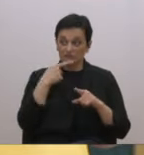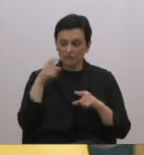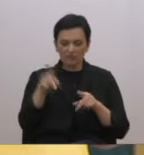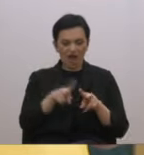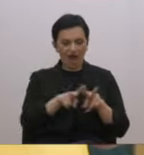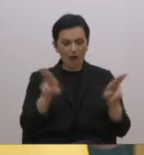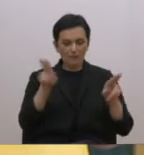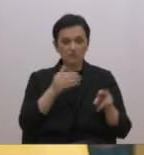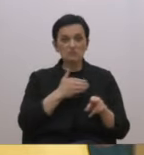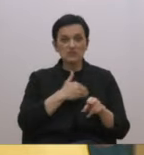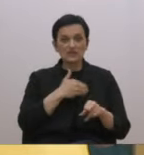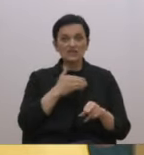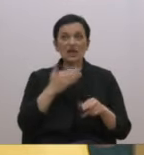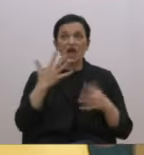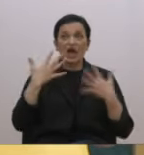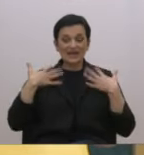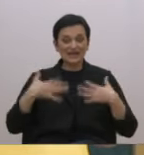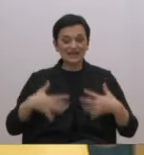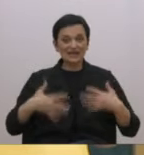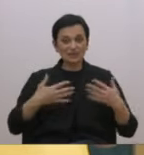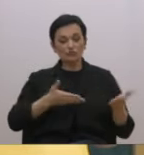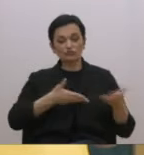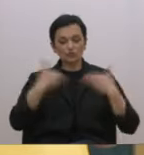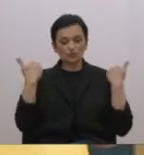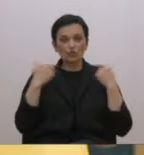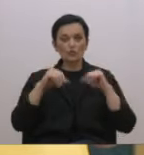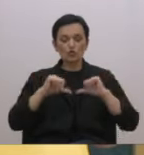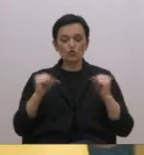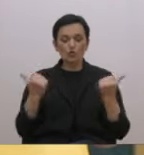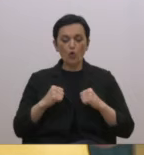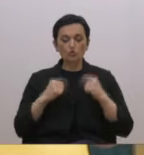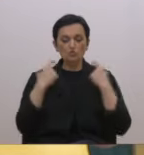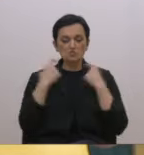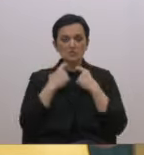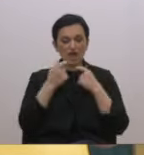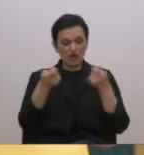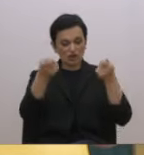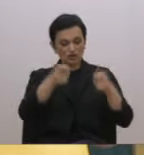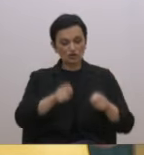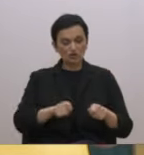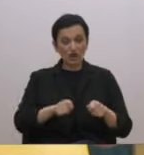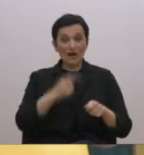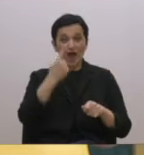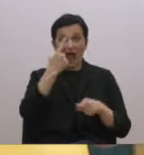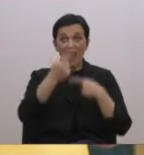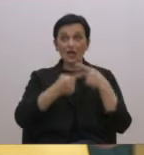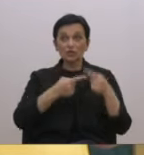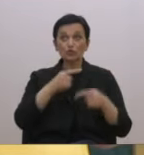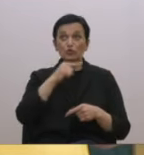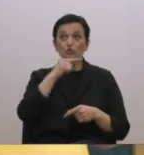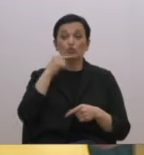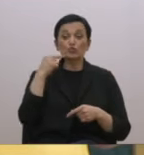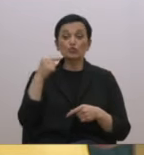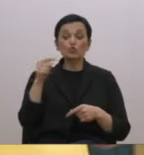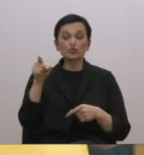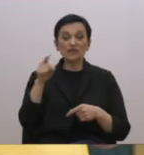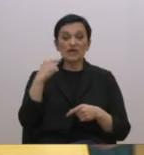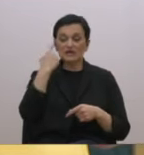და გახადა კიმანოები და ჩააცვა ფრაკები და კოსტუმები და ერთაობაში რუსებს კბილები დააყრევიეს.